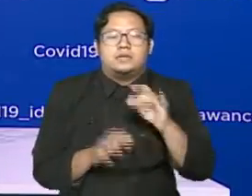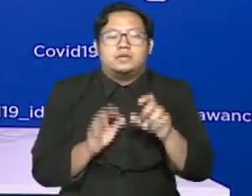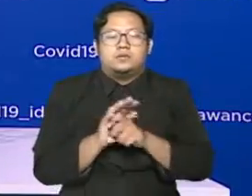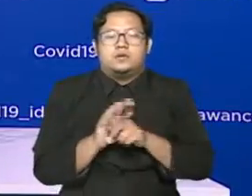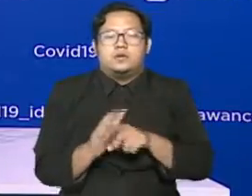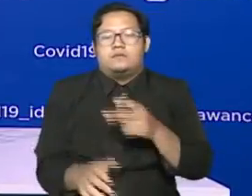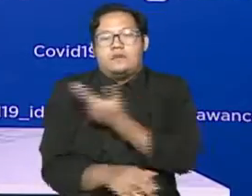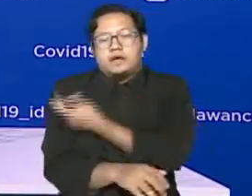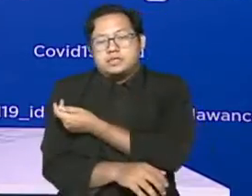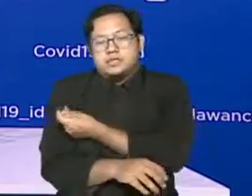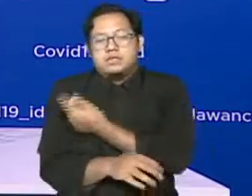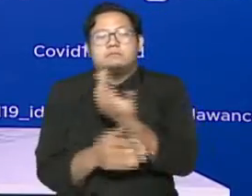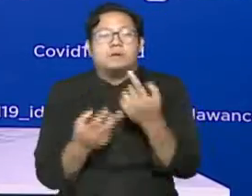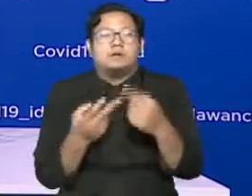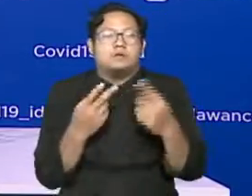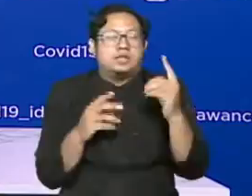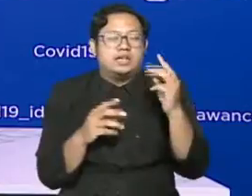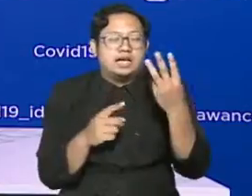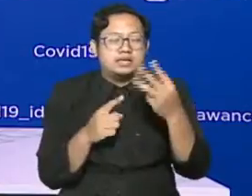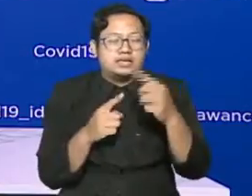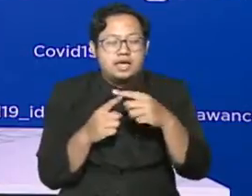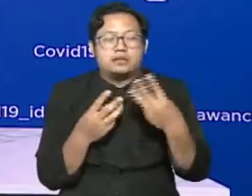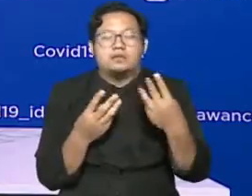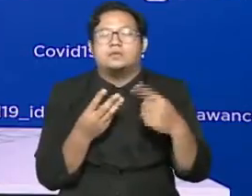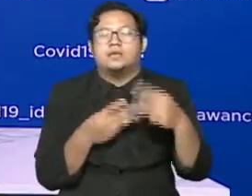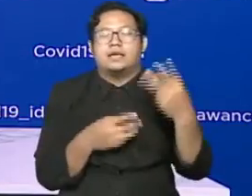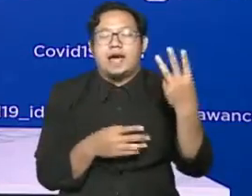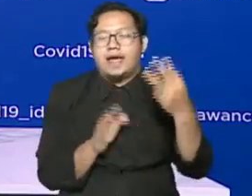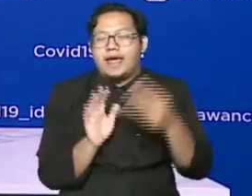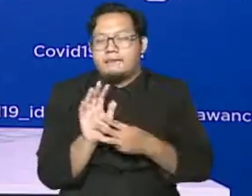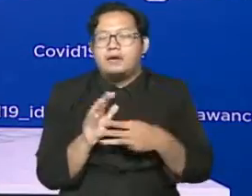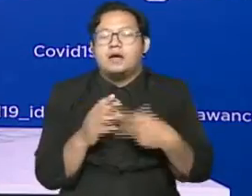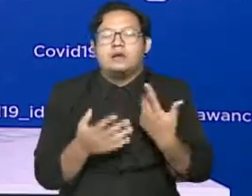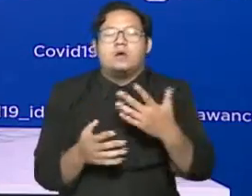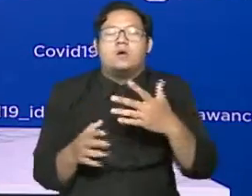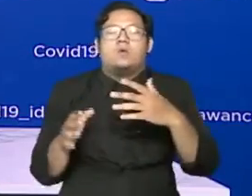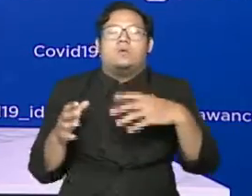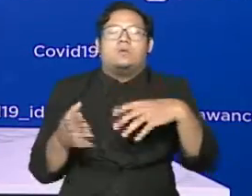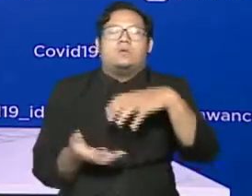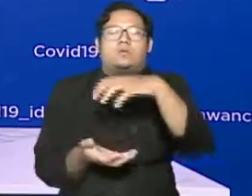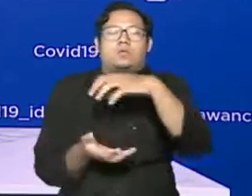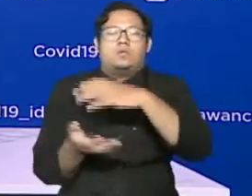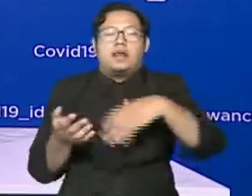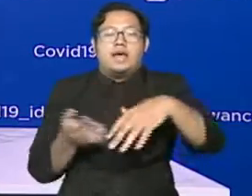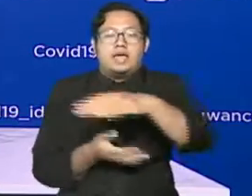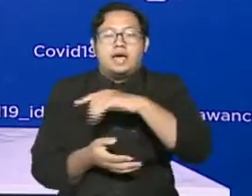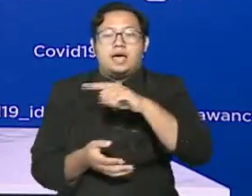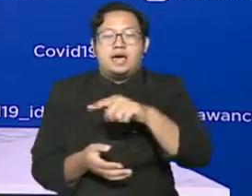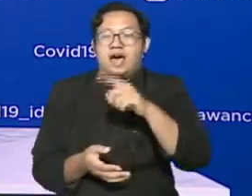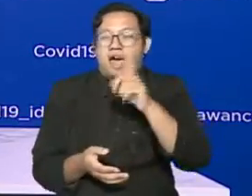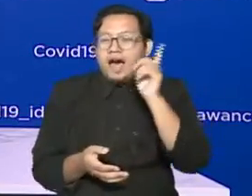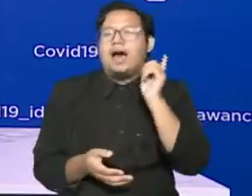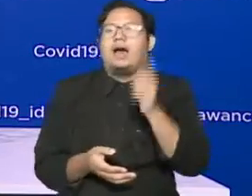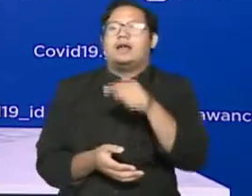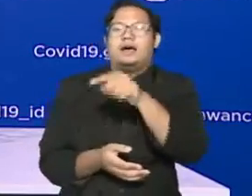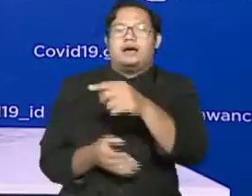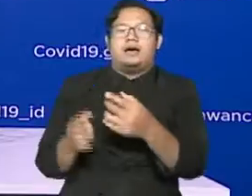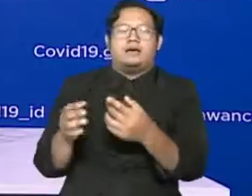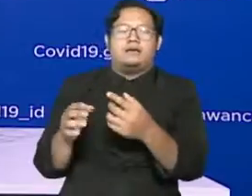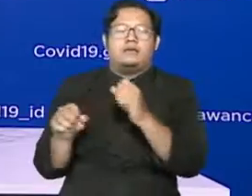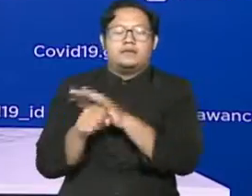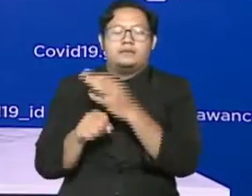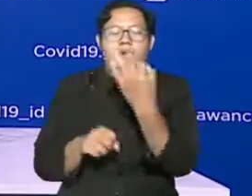cakupan vaksinasi tiga t3m atau perlu mengunci suatu wilayah jika terdeteksi ada varian baru tersebut